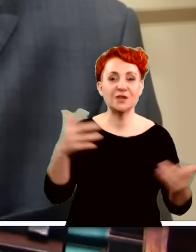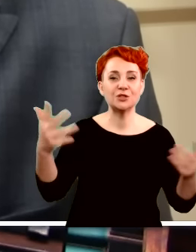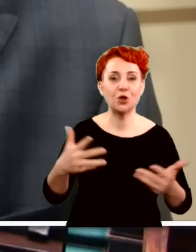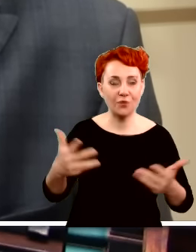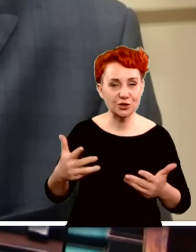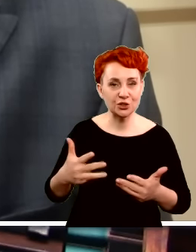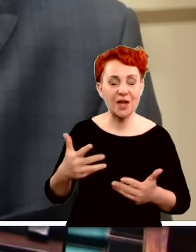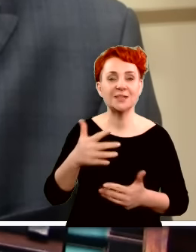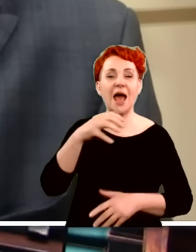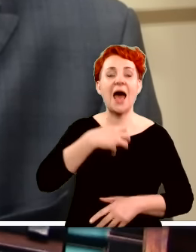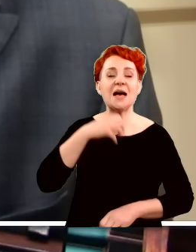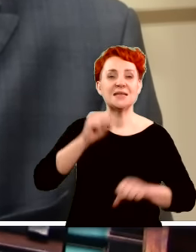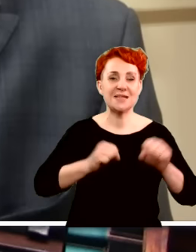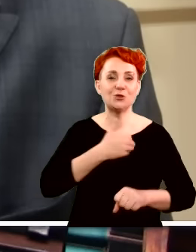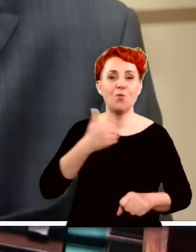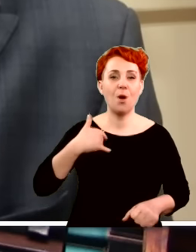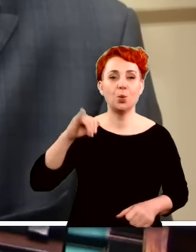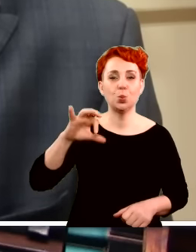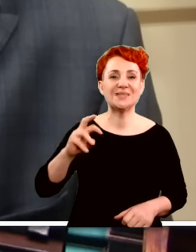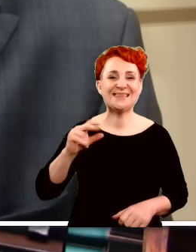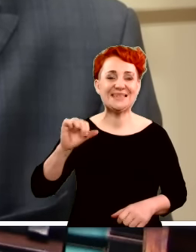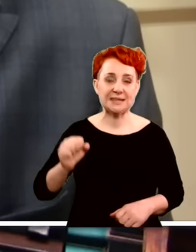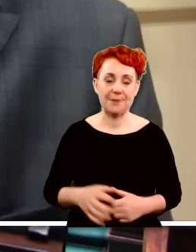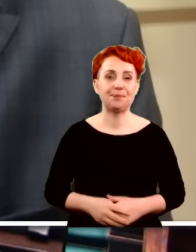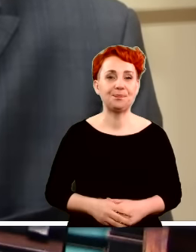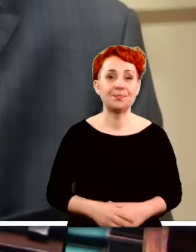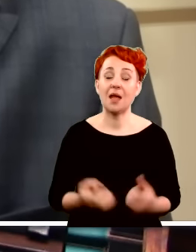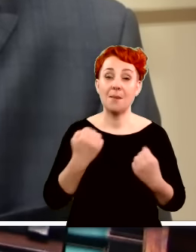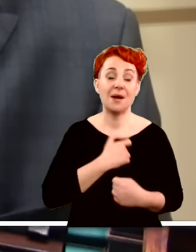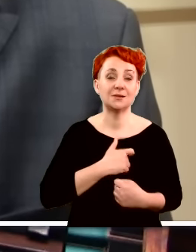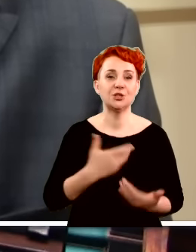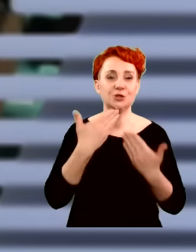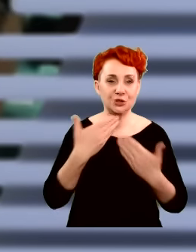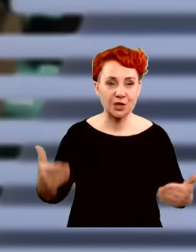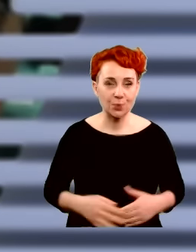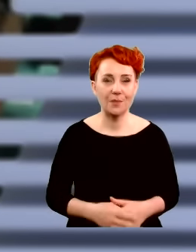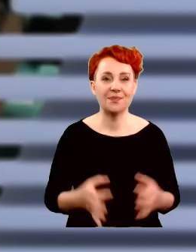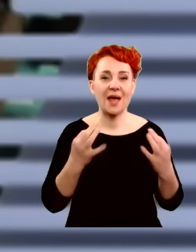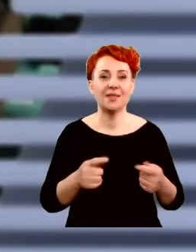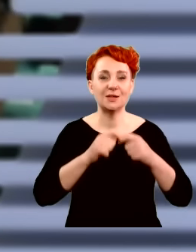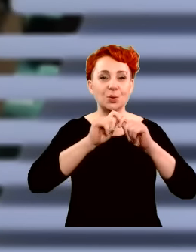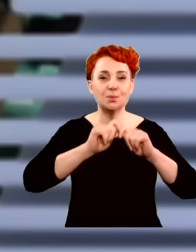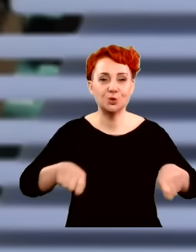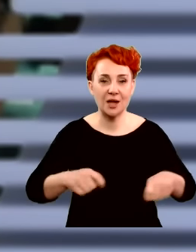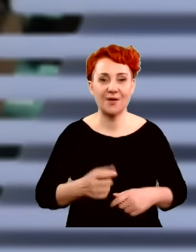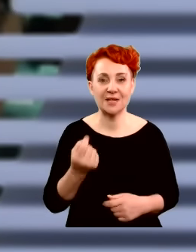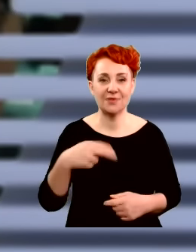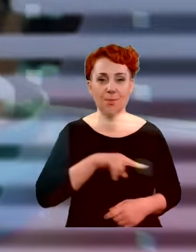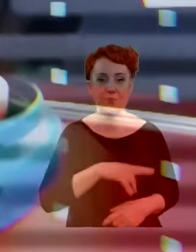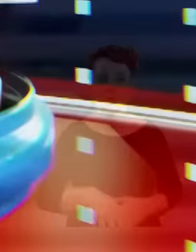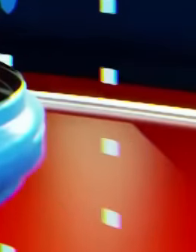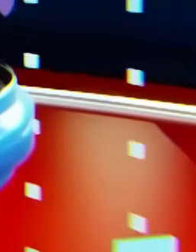justycja był gościem telewizji Republika bardzo serdecznie dziękuję Szanowni państwo krótka przerwa i za moment Już